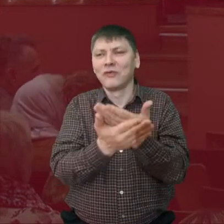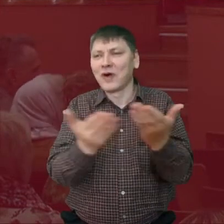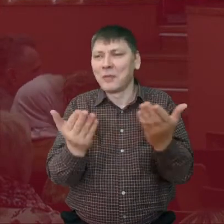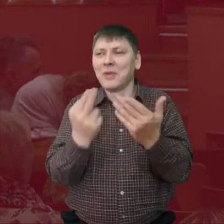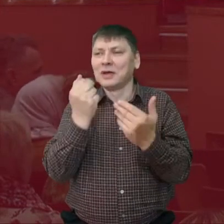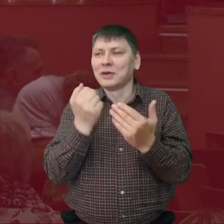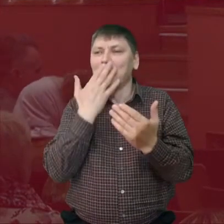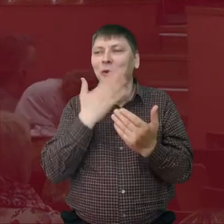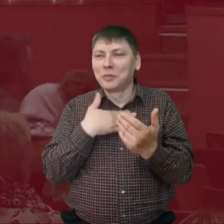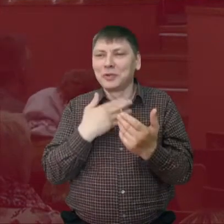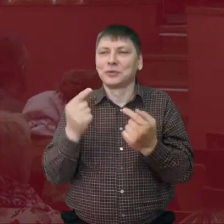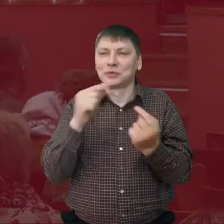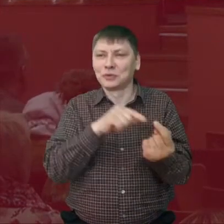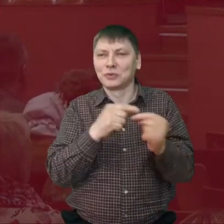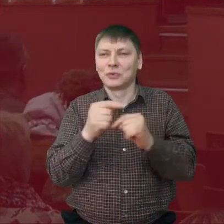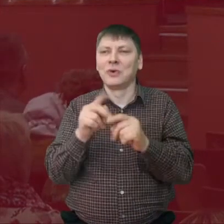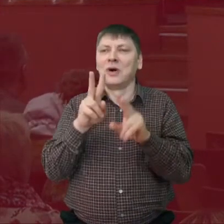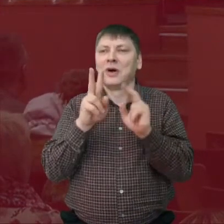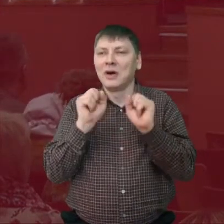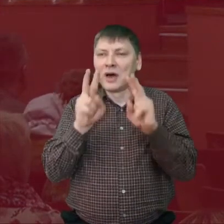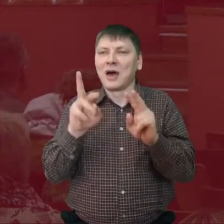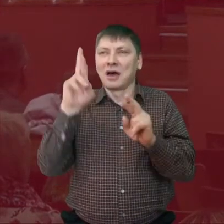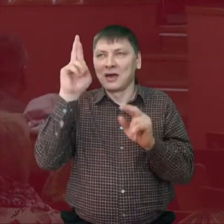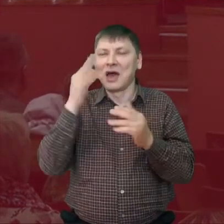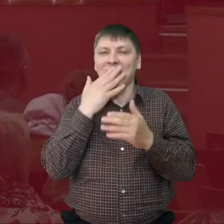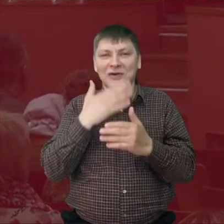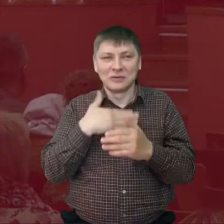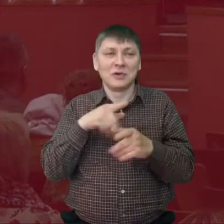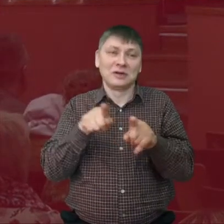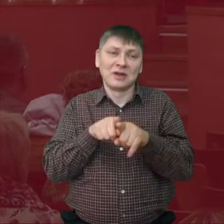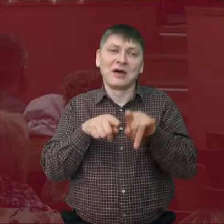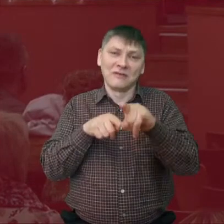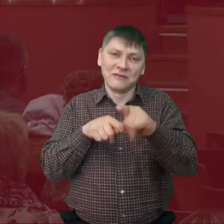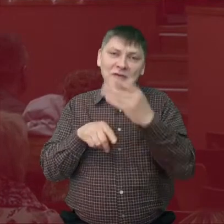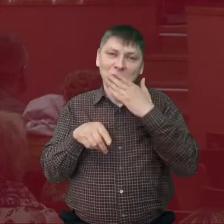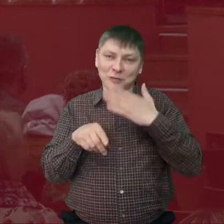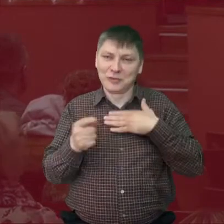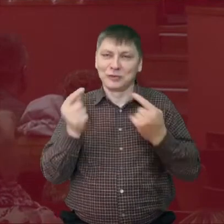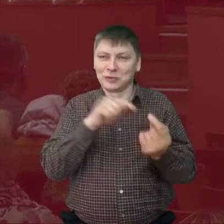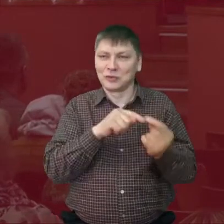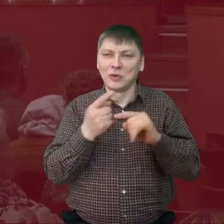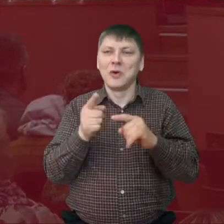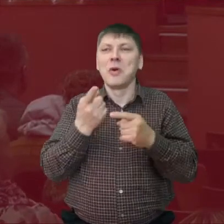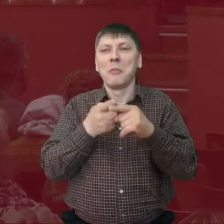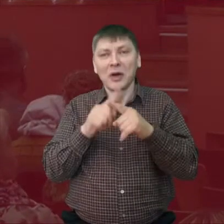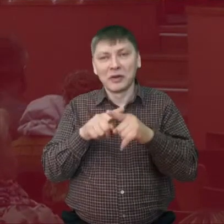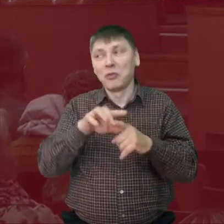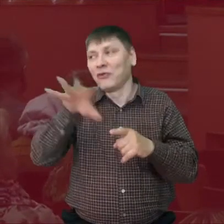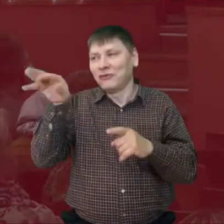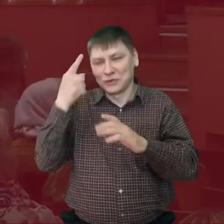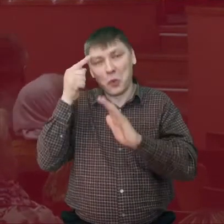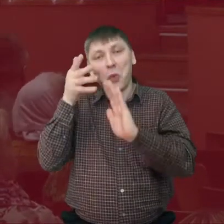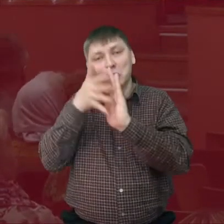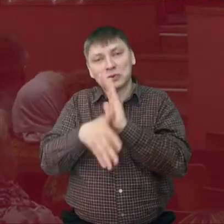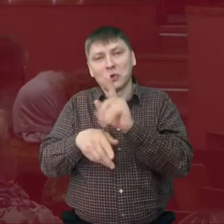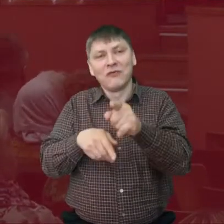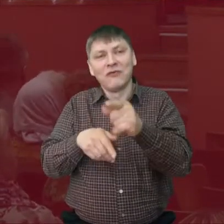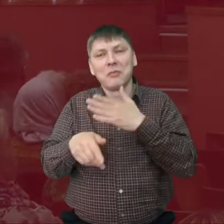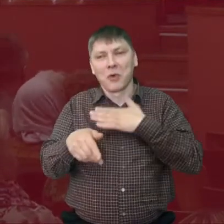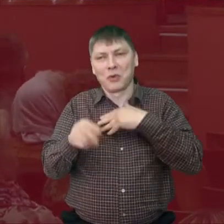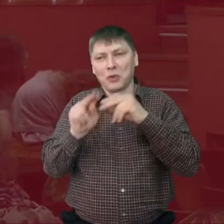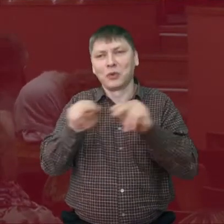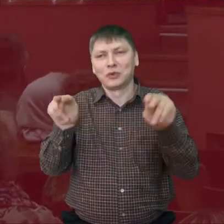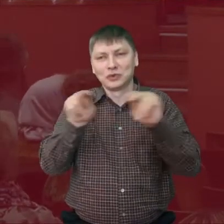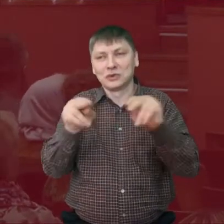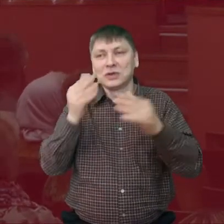Да любите друг друга, как я возлюбил вас. Так и вы да любите друг друга. Потому знают все, что вы мои ученики,